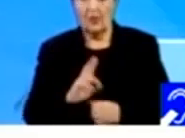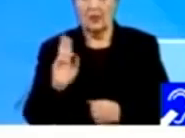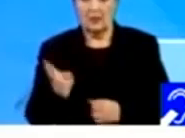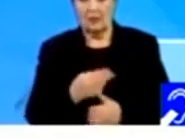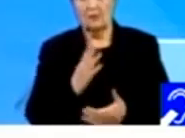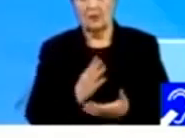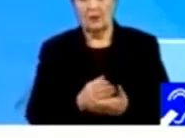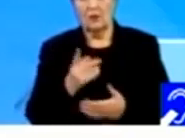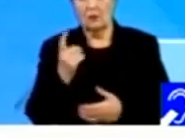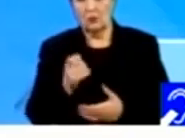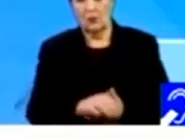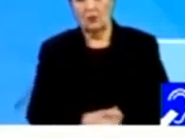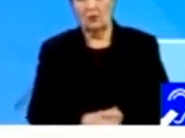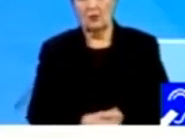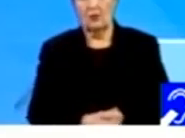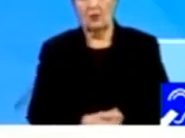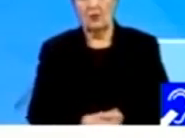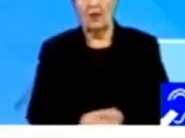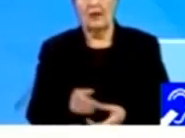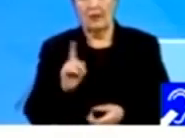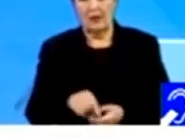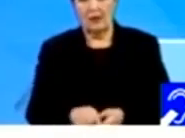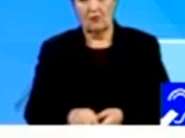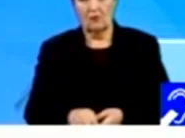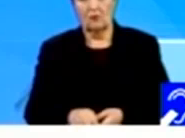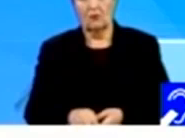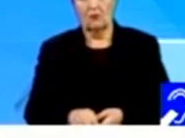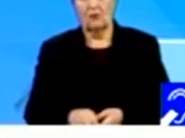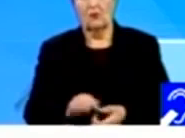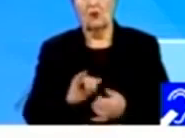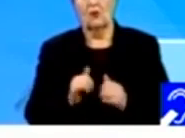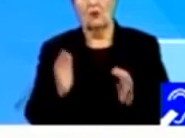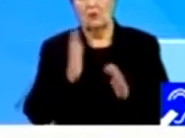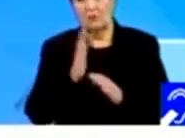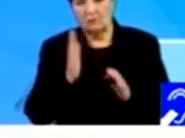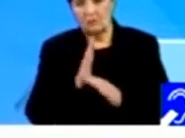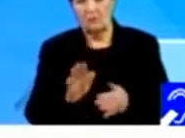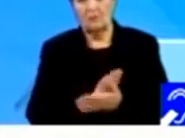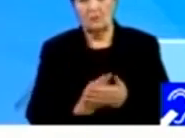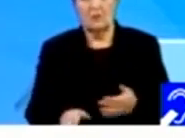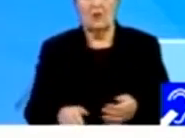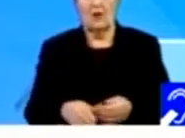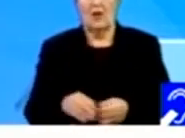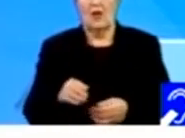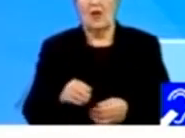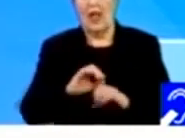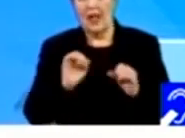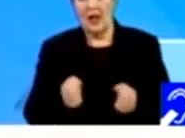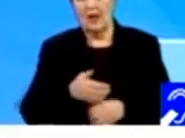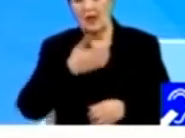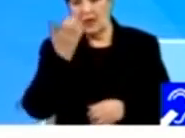astea nevoie de 100, dar iarăși cu aparat de aer condiționat, ca iarna să fie cald, vara să